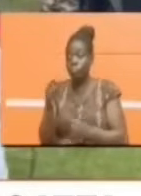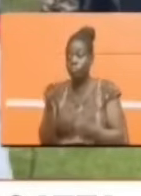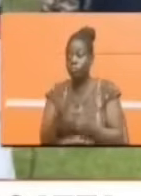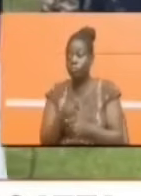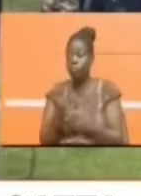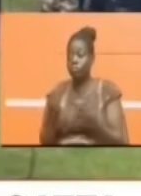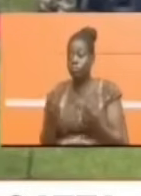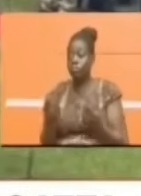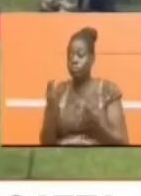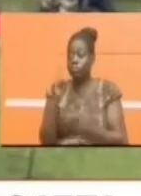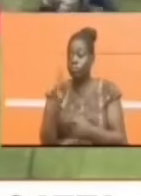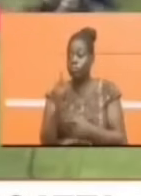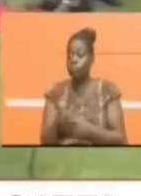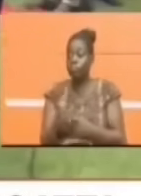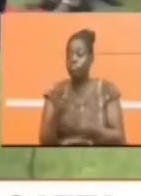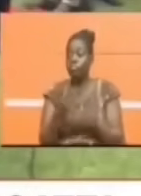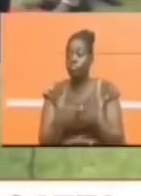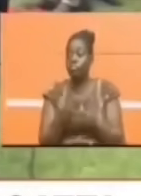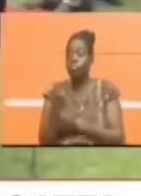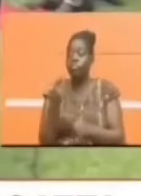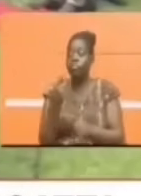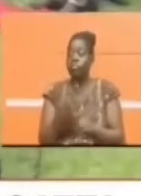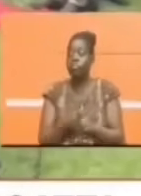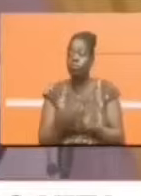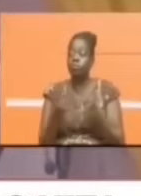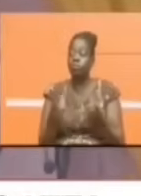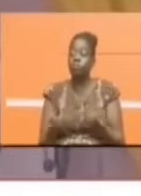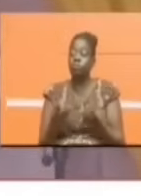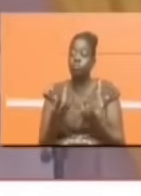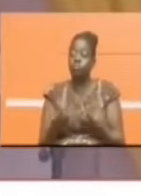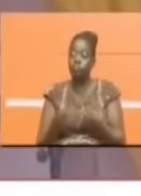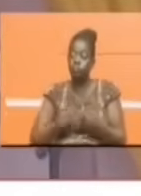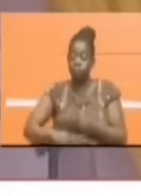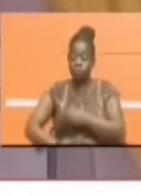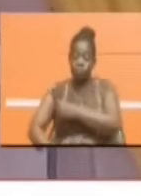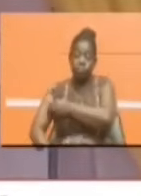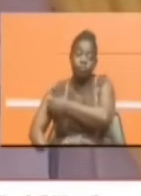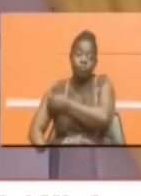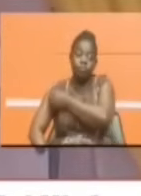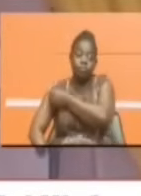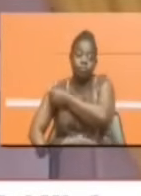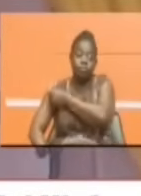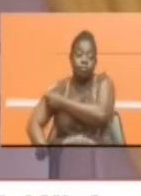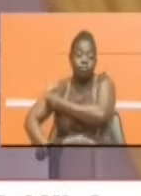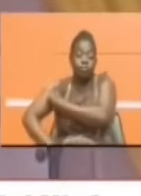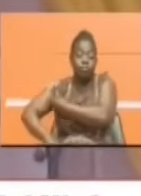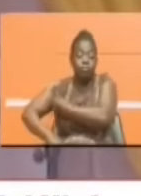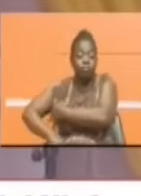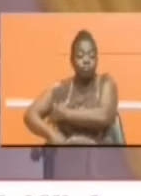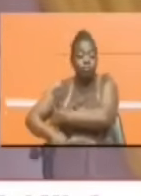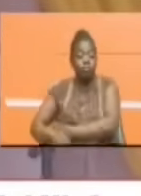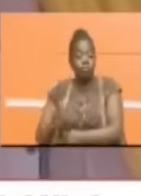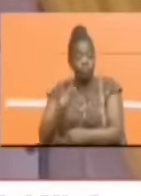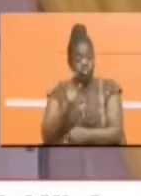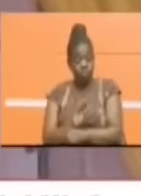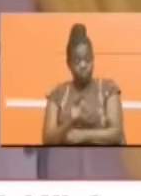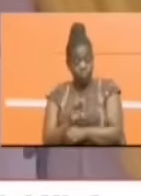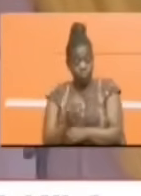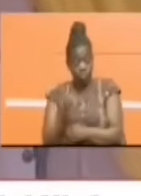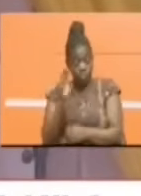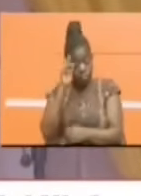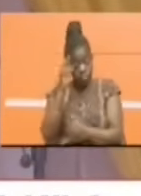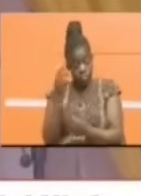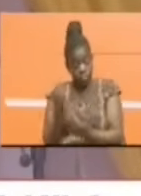emitiyana okutuuka e Kampala mu biseera ebitaali byangu. Ekereziya etujjukiza nti oba kati science